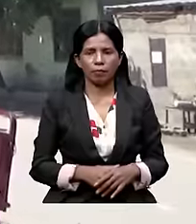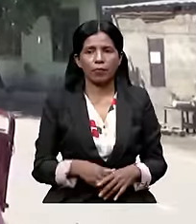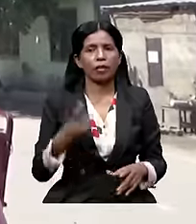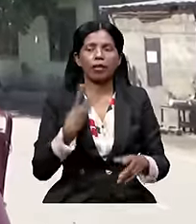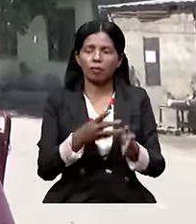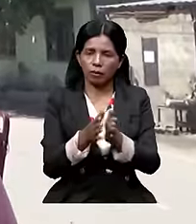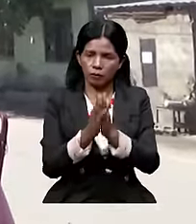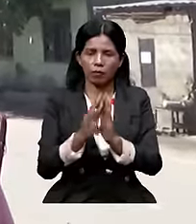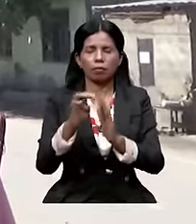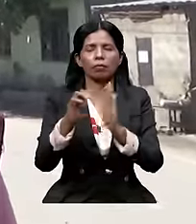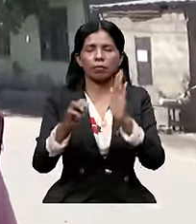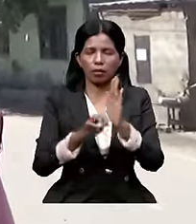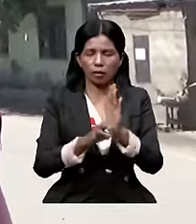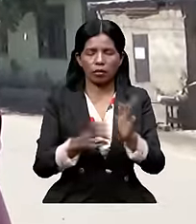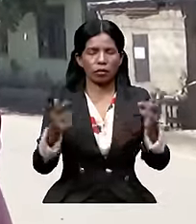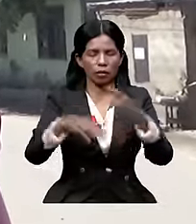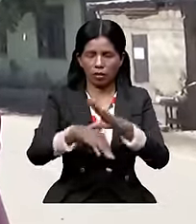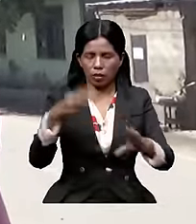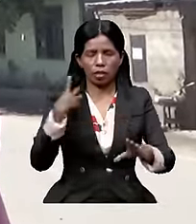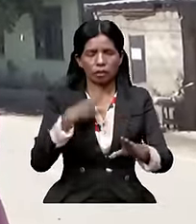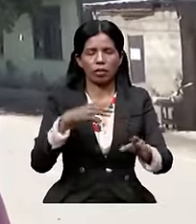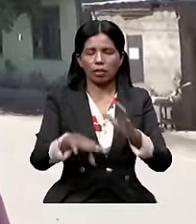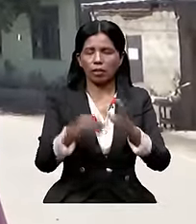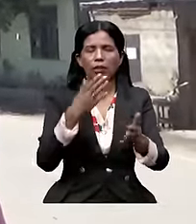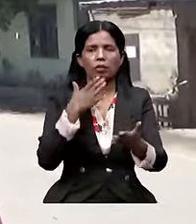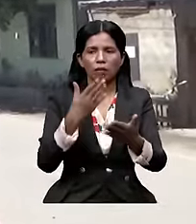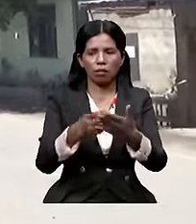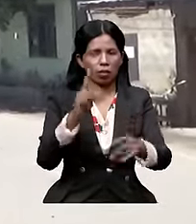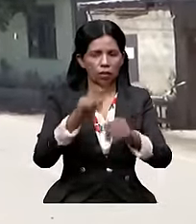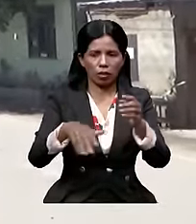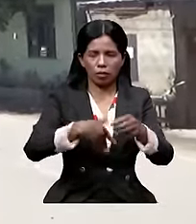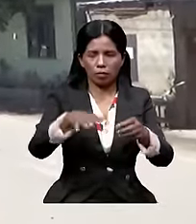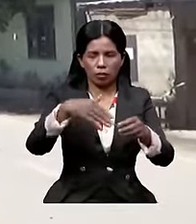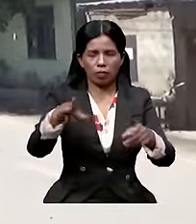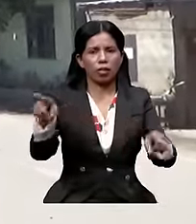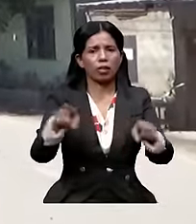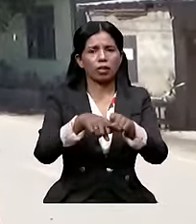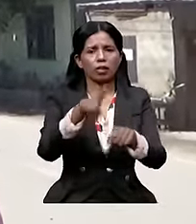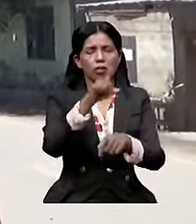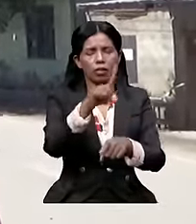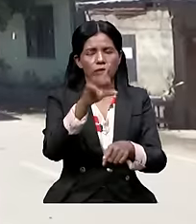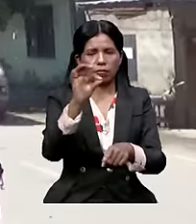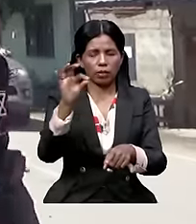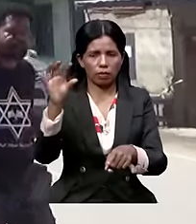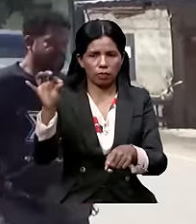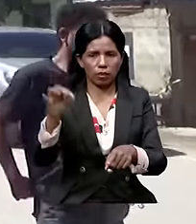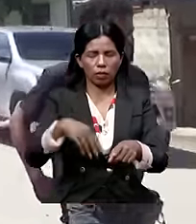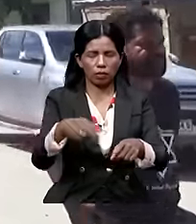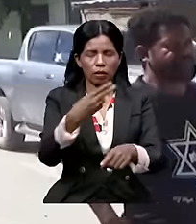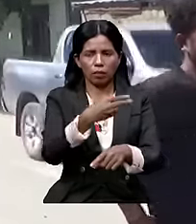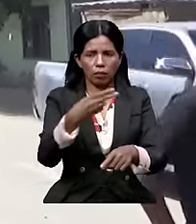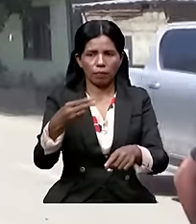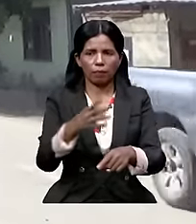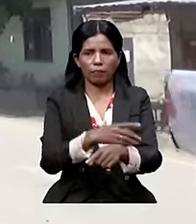husuba istaru atau mai hasai ami kari kasau dignu tapi dunde tersafale ami 99 be at saya atambo ku panwa sa